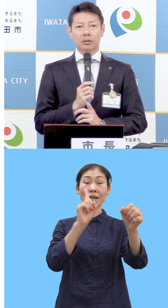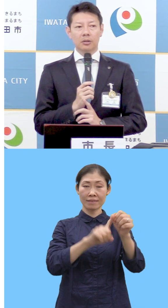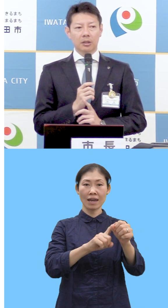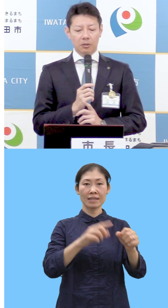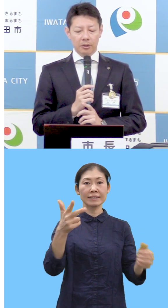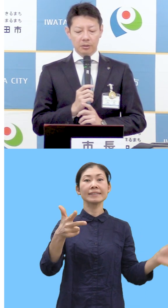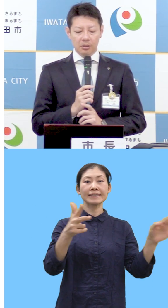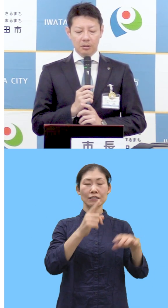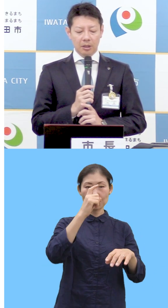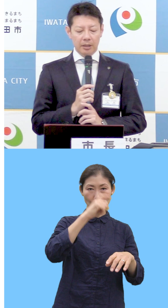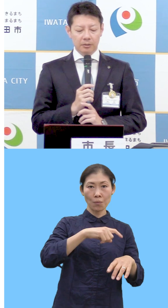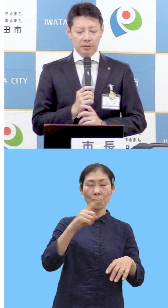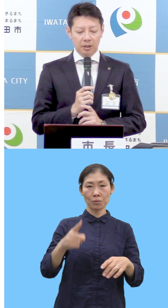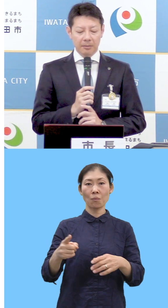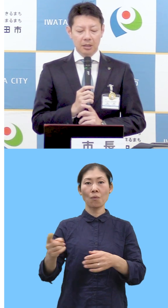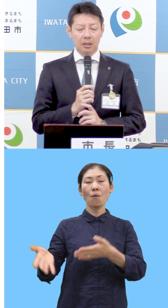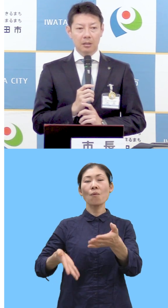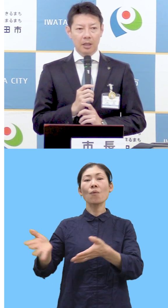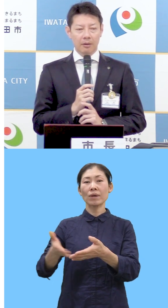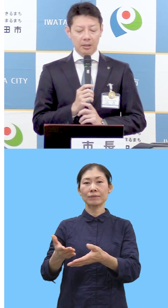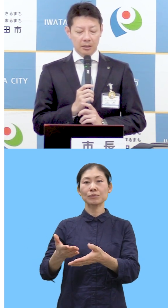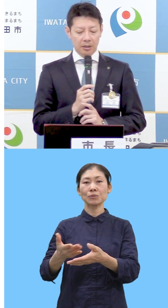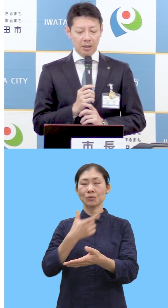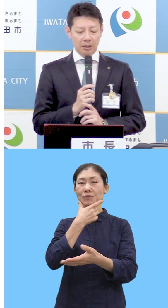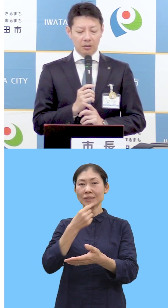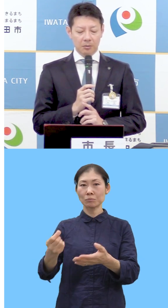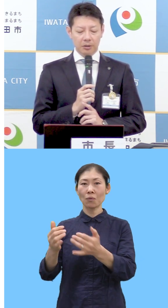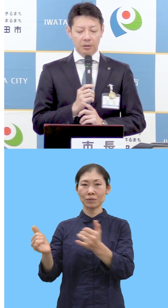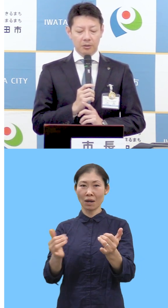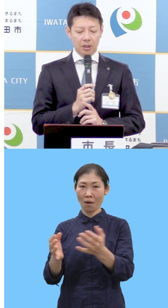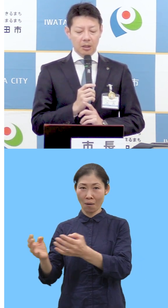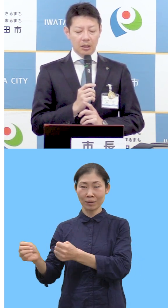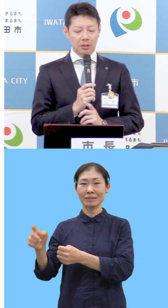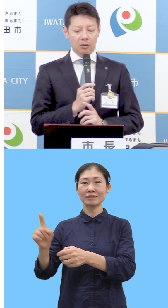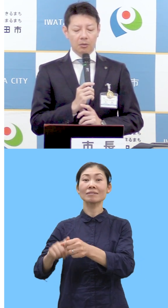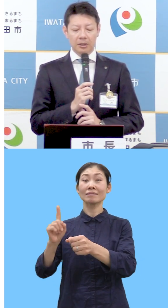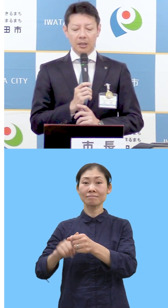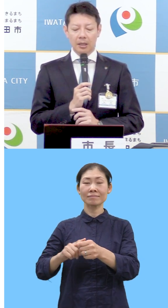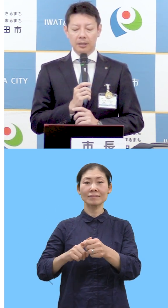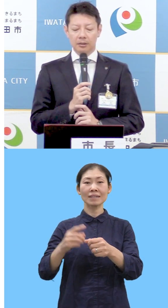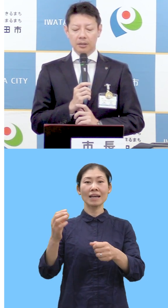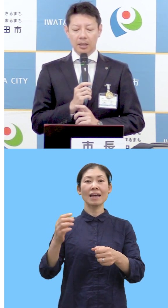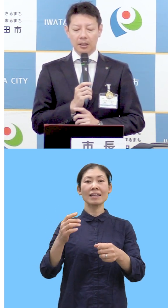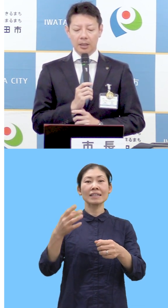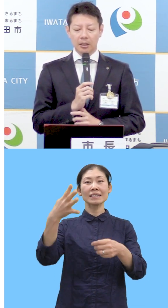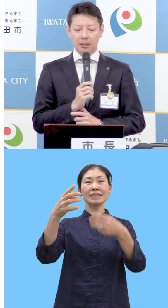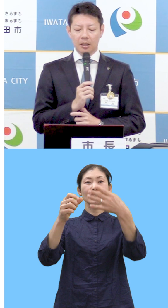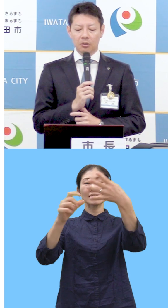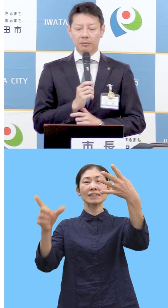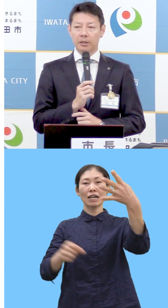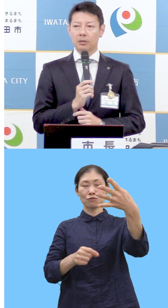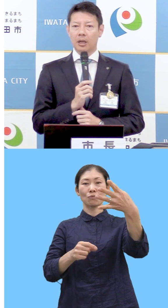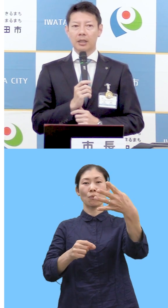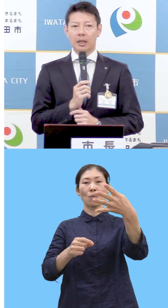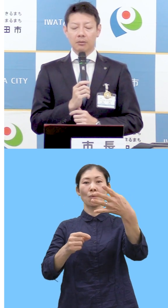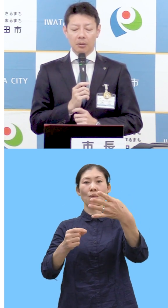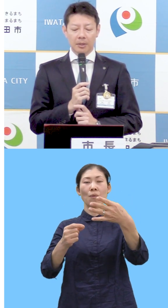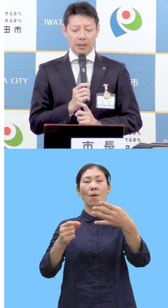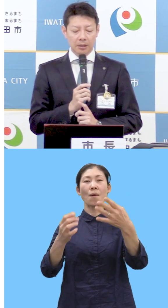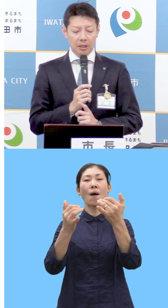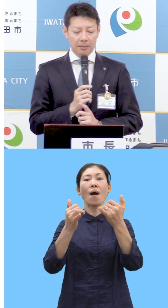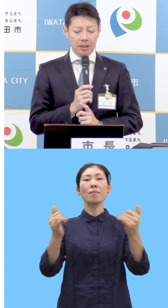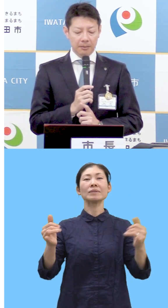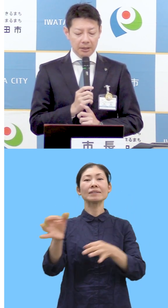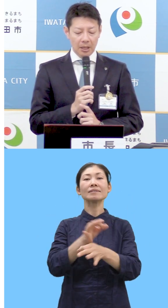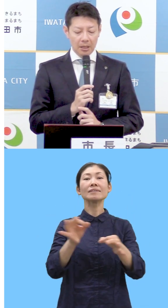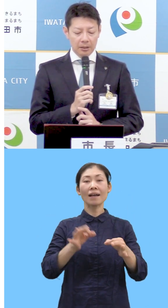設の老朽化と保育需要に対応するために令和8年4月を目標に統合民営化する新たな認定こども園の開園を